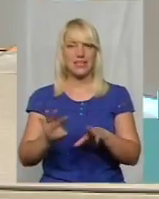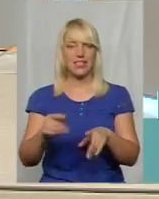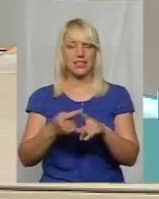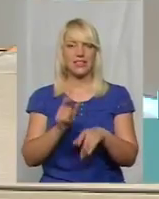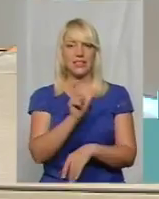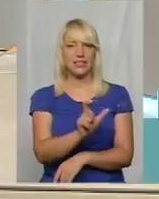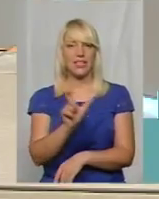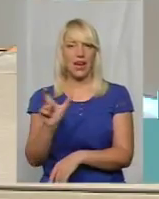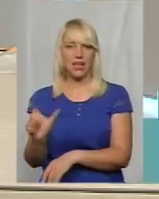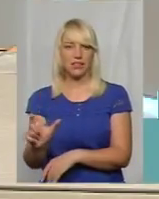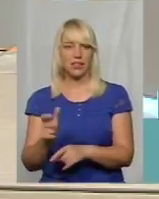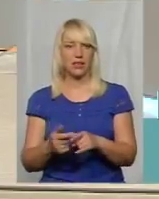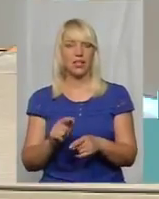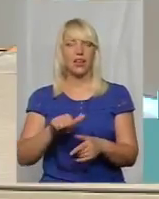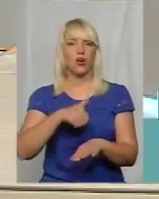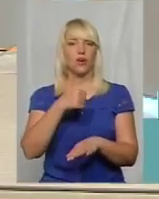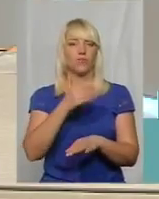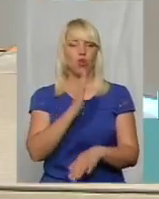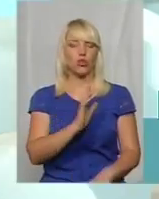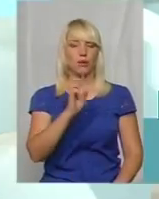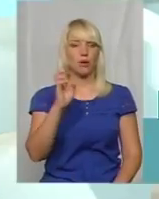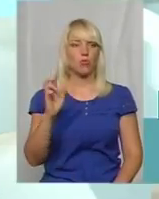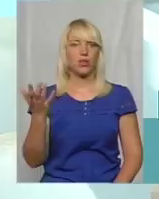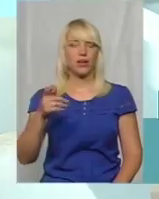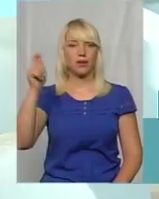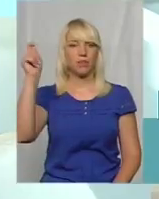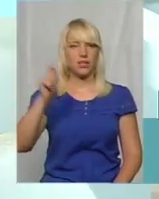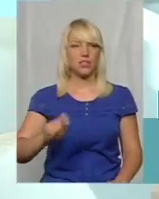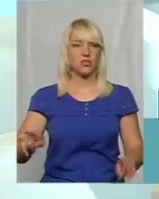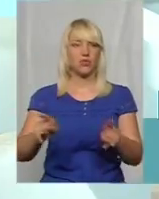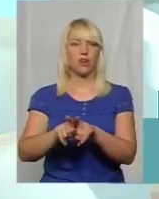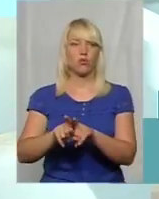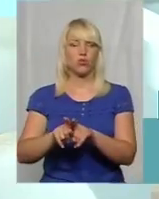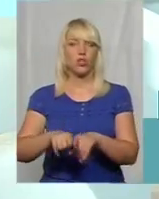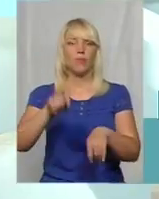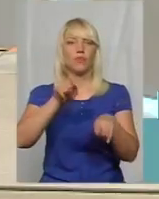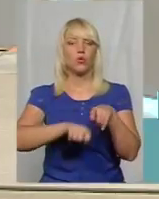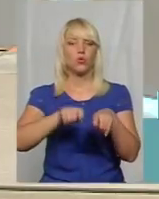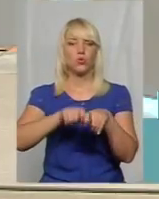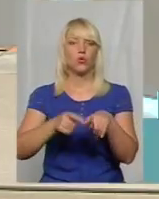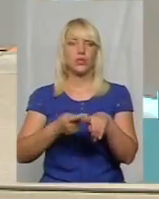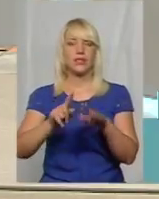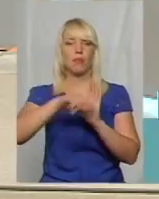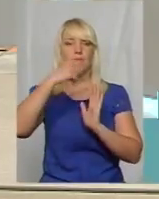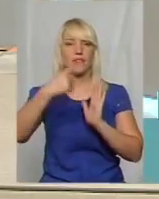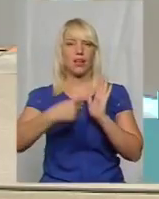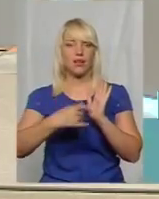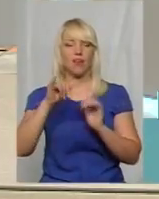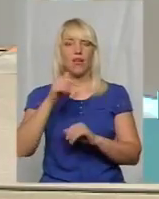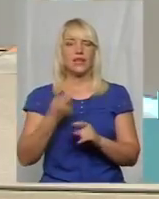І Володимир Борисович, який приїжджав, ви знаєте, також контролює це питання. Воно у